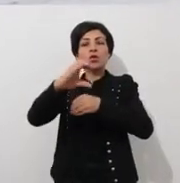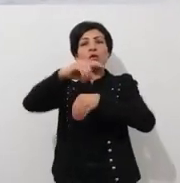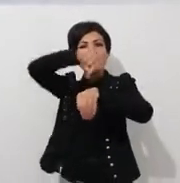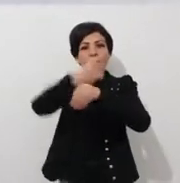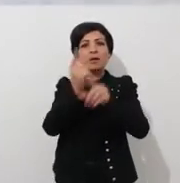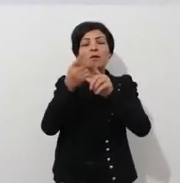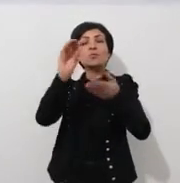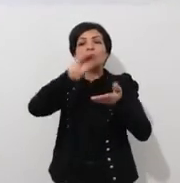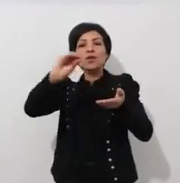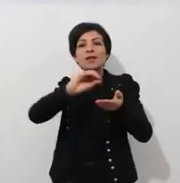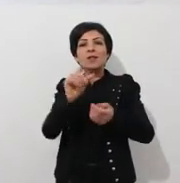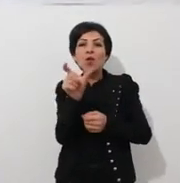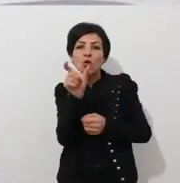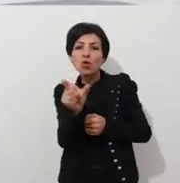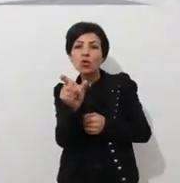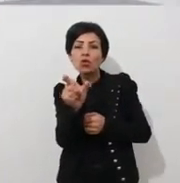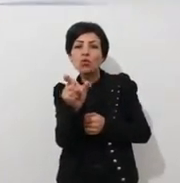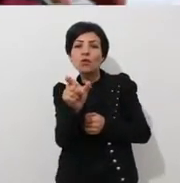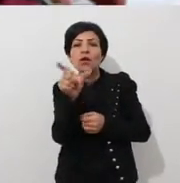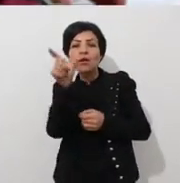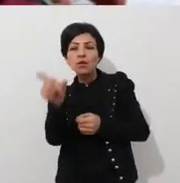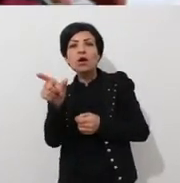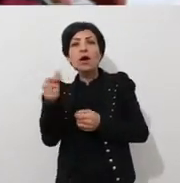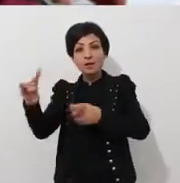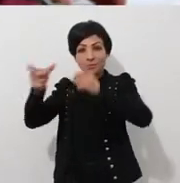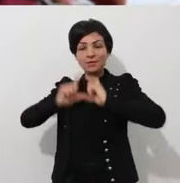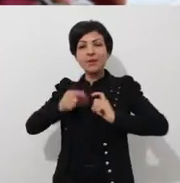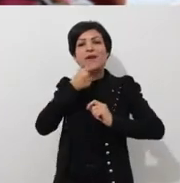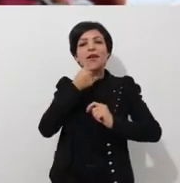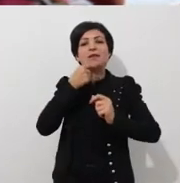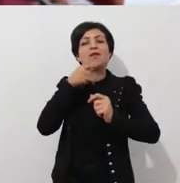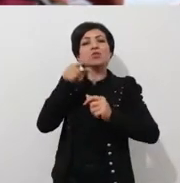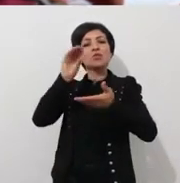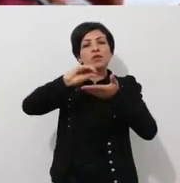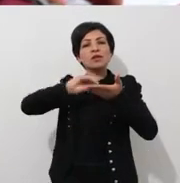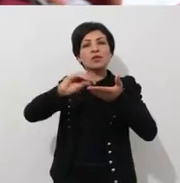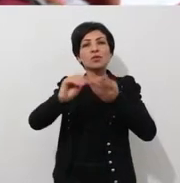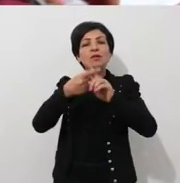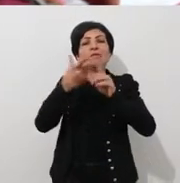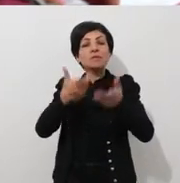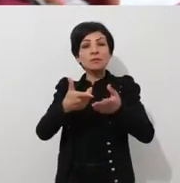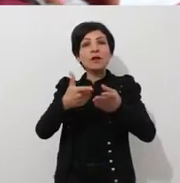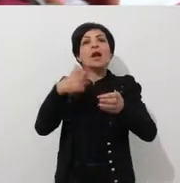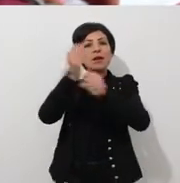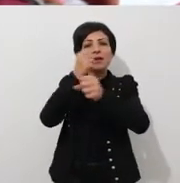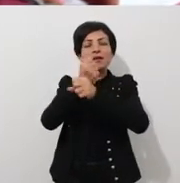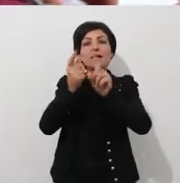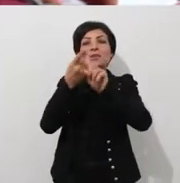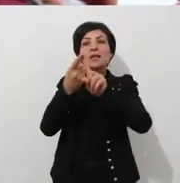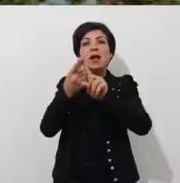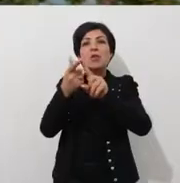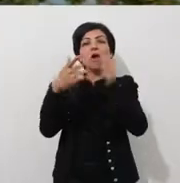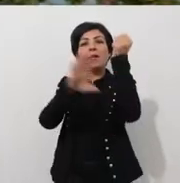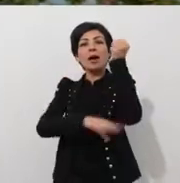الحروف والمقاطع تسهل لي أنا عملية الكتابة ومعناها مكتسبات، خاصة في مادة قواعد